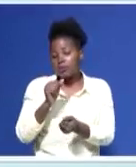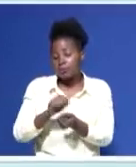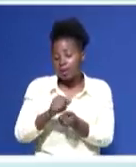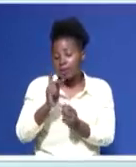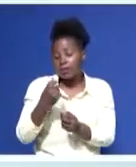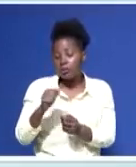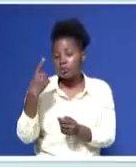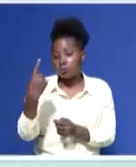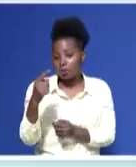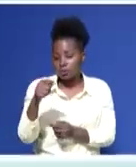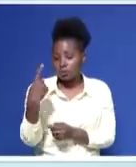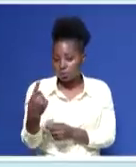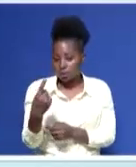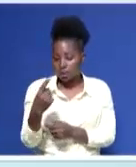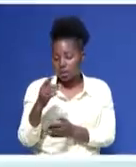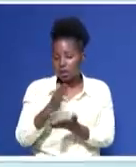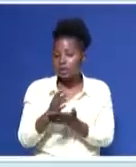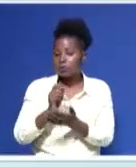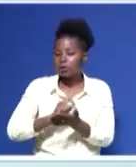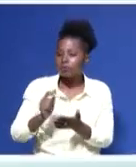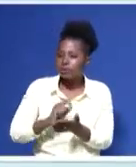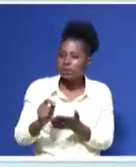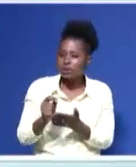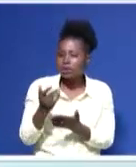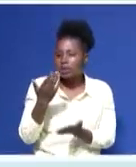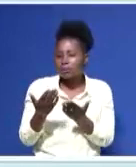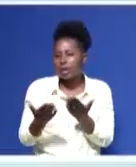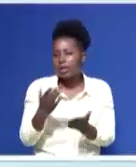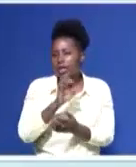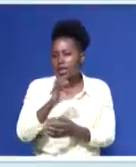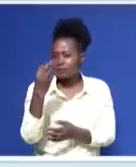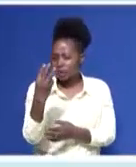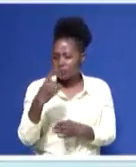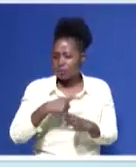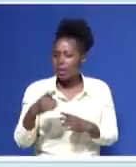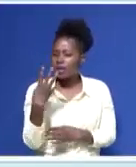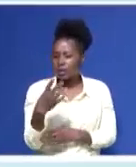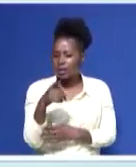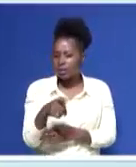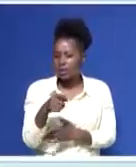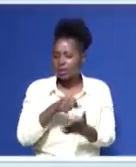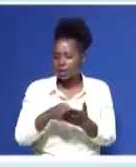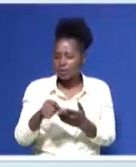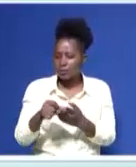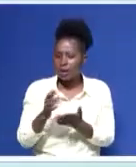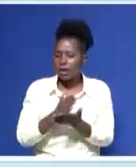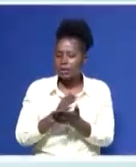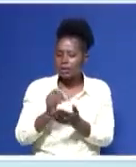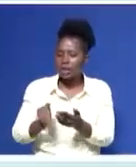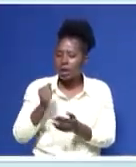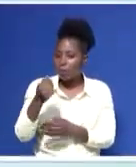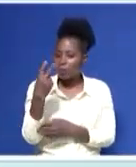1.1. Kwa kadri wanafunzi takriban 3,000 hivi na 400. Hii italipwa katika awamu ya pili ifikapo